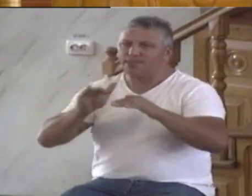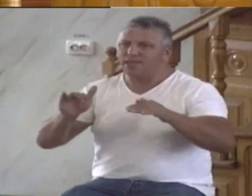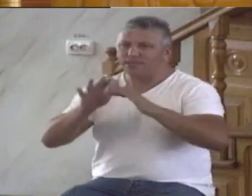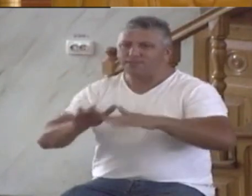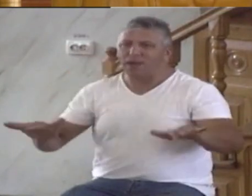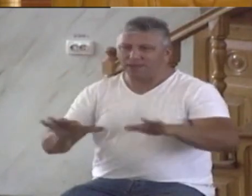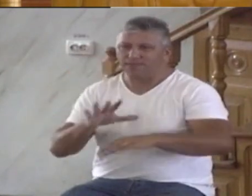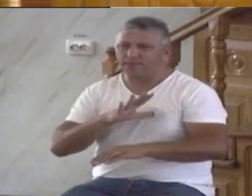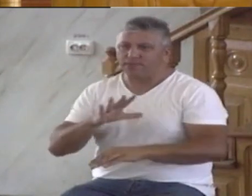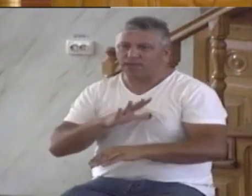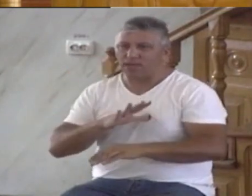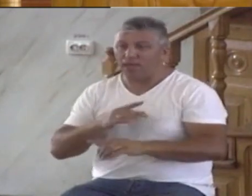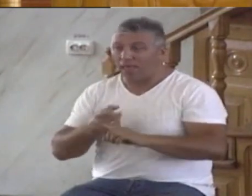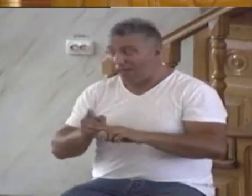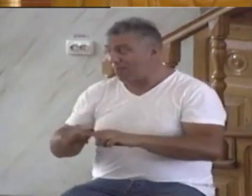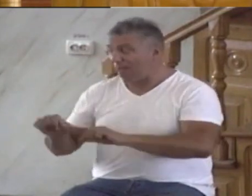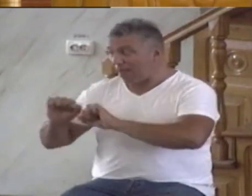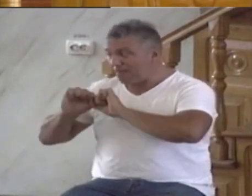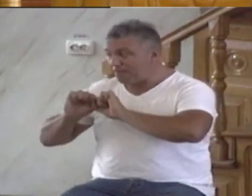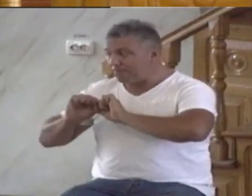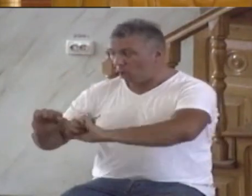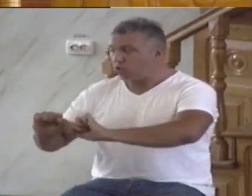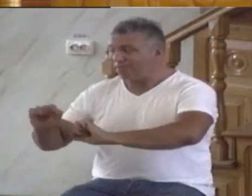Это подвиг веры.